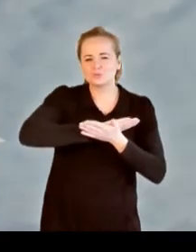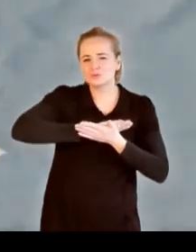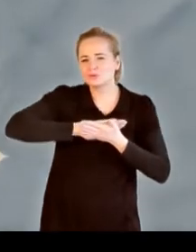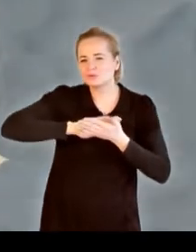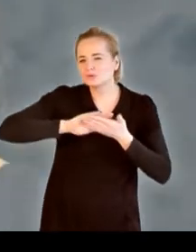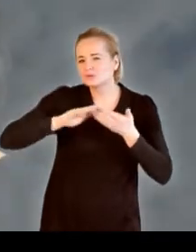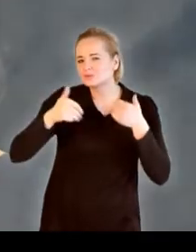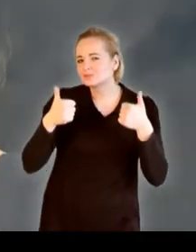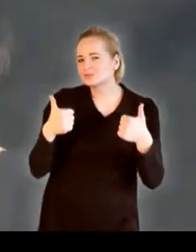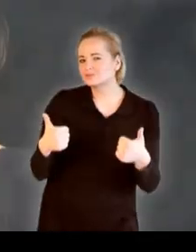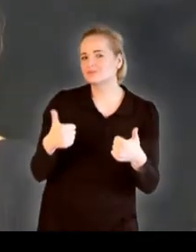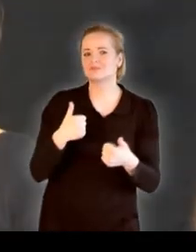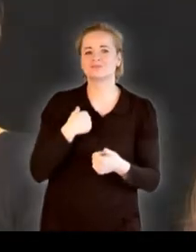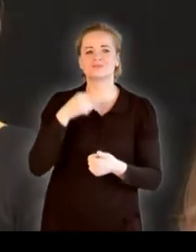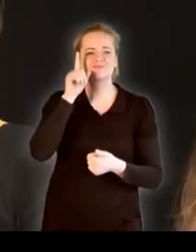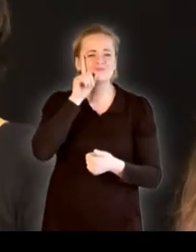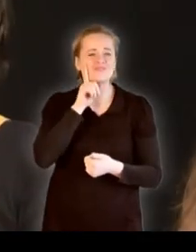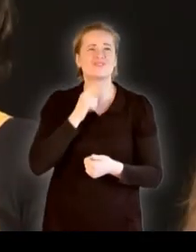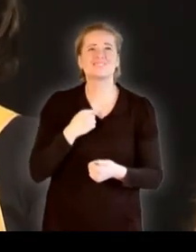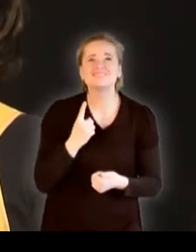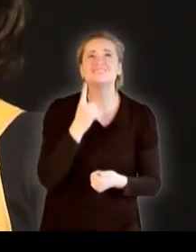užsigeidžiau dangaus,